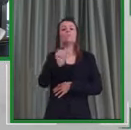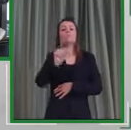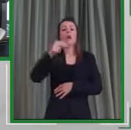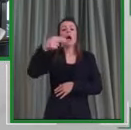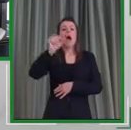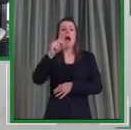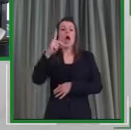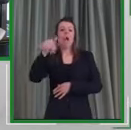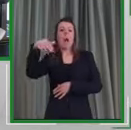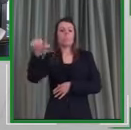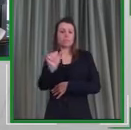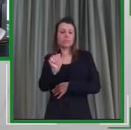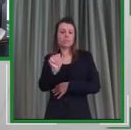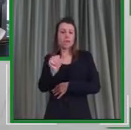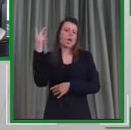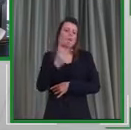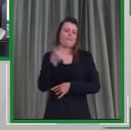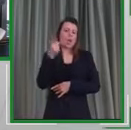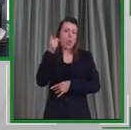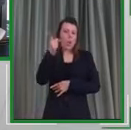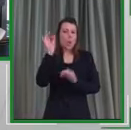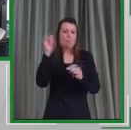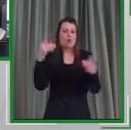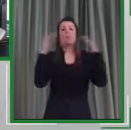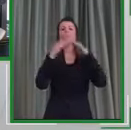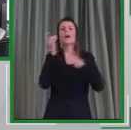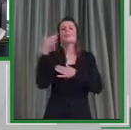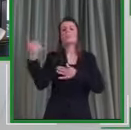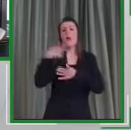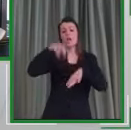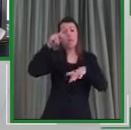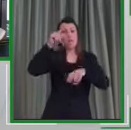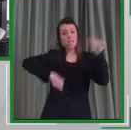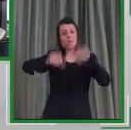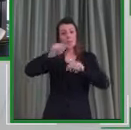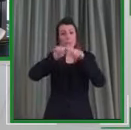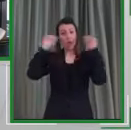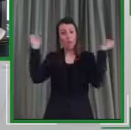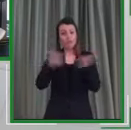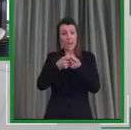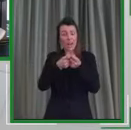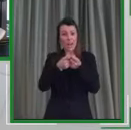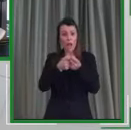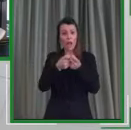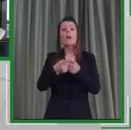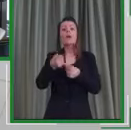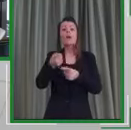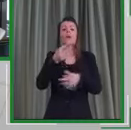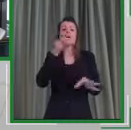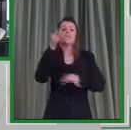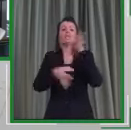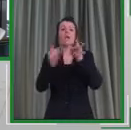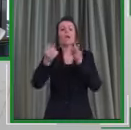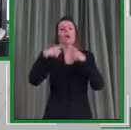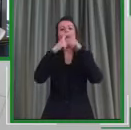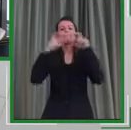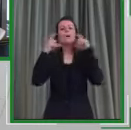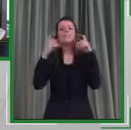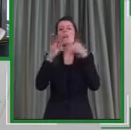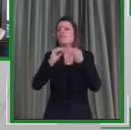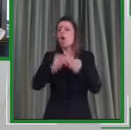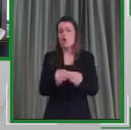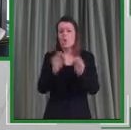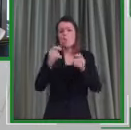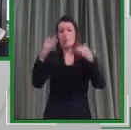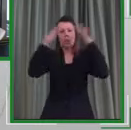dalla casa bianca chirurgo generale ci spiega come fare una mascherina fatta in casa